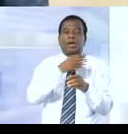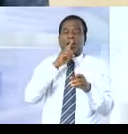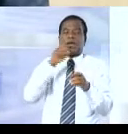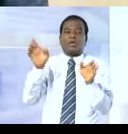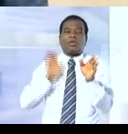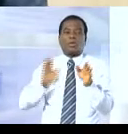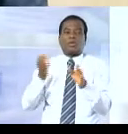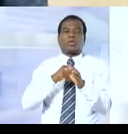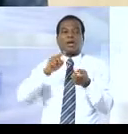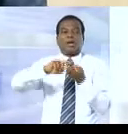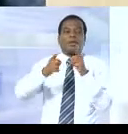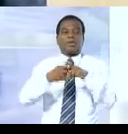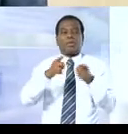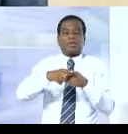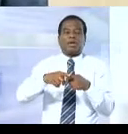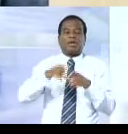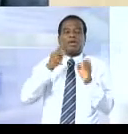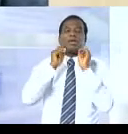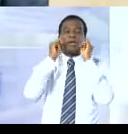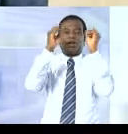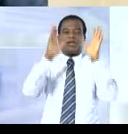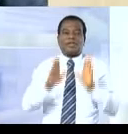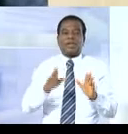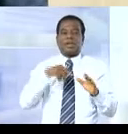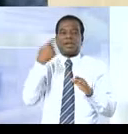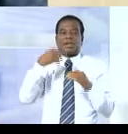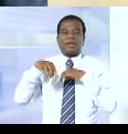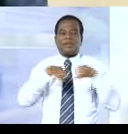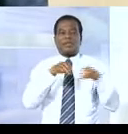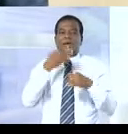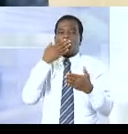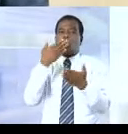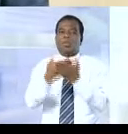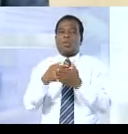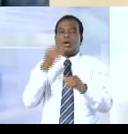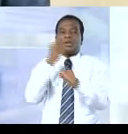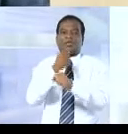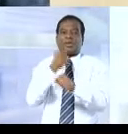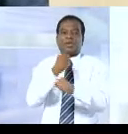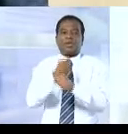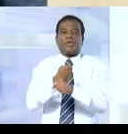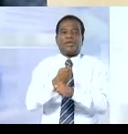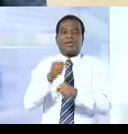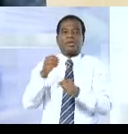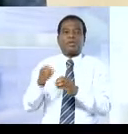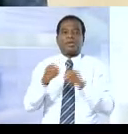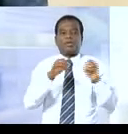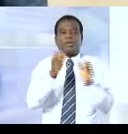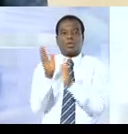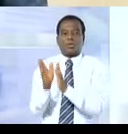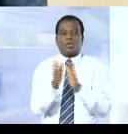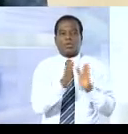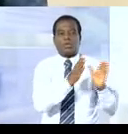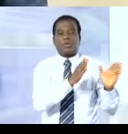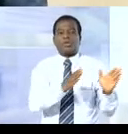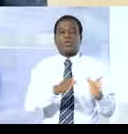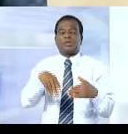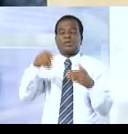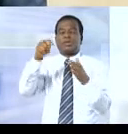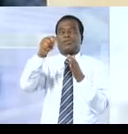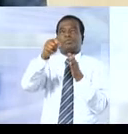compatriote, Patrice Kwame, qui a fait un excellent travail de reprise en main, de remise en ordre des